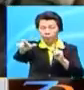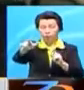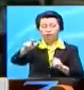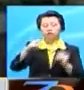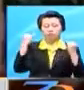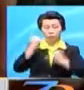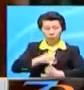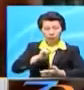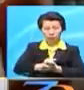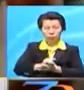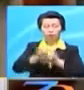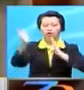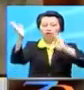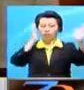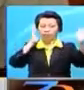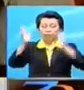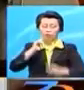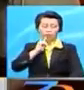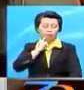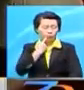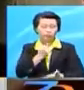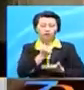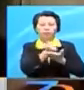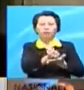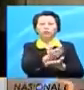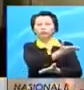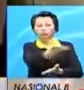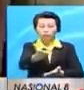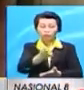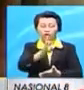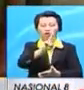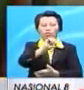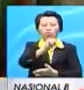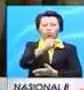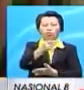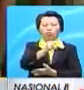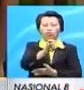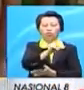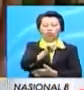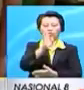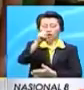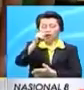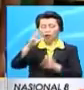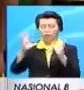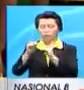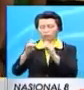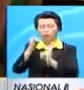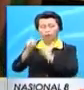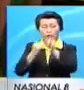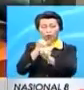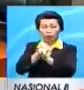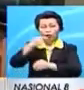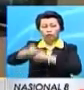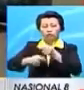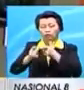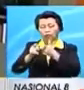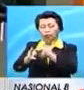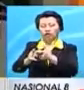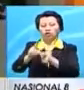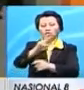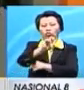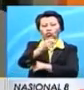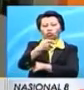ibadah tersebut. Malaysia serius membantu pelarian Rohingya dan satu persidangan antarabangsa mengenai pelarian Rohingya